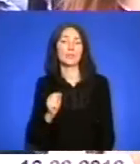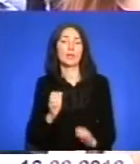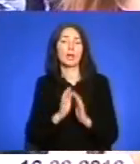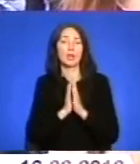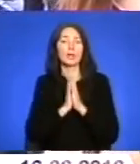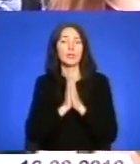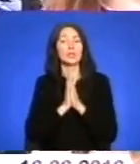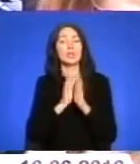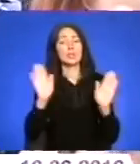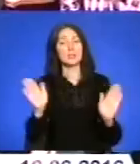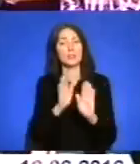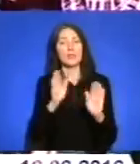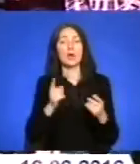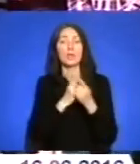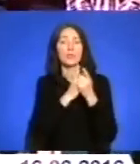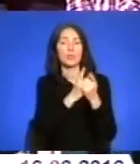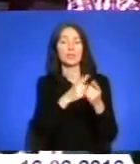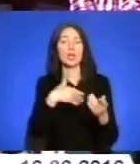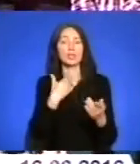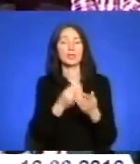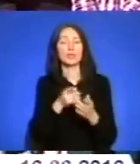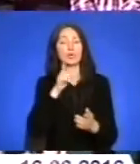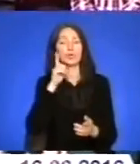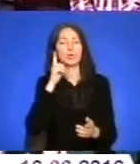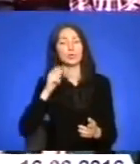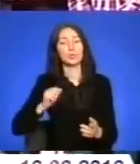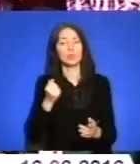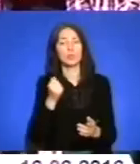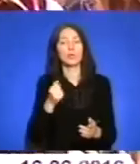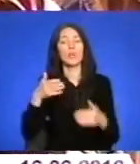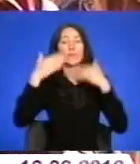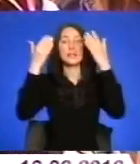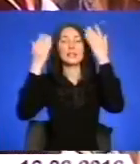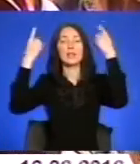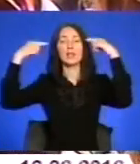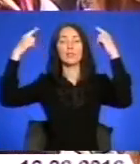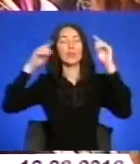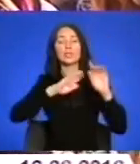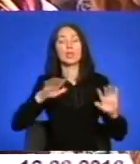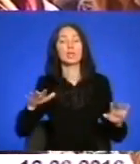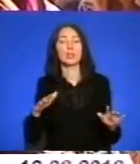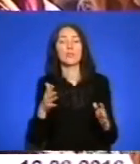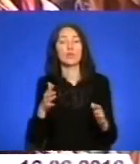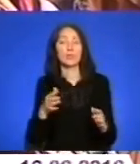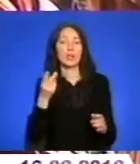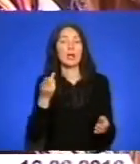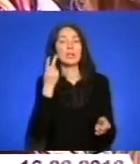юну побратимку. Весела, творча, невтомна, вона назавжди залишиться в пам'яті рідних і друзів світлим променем.